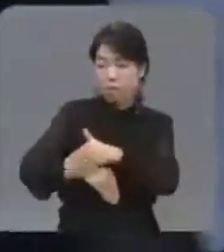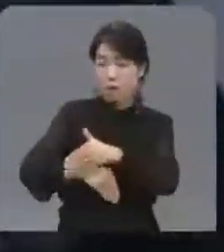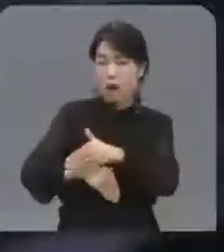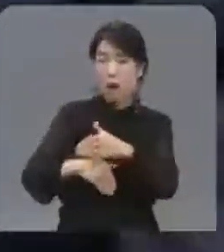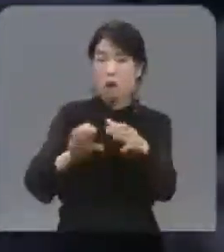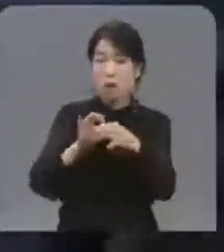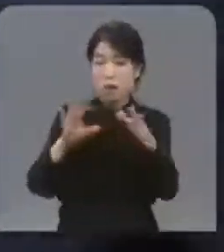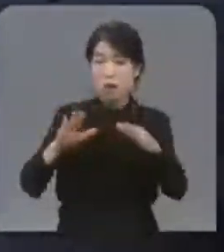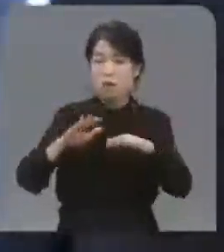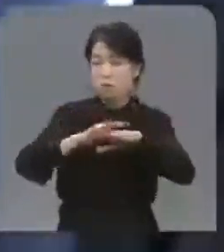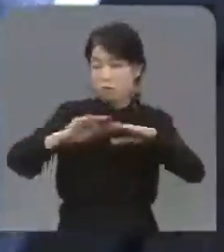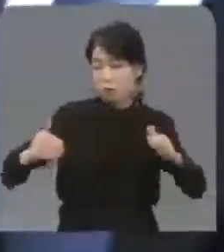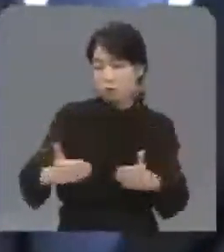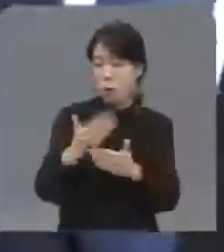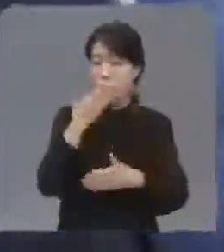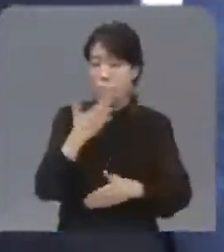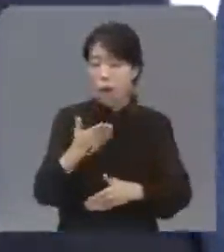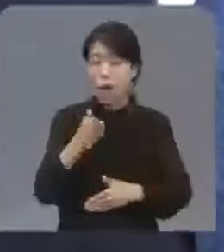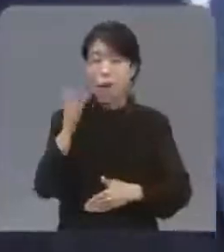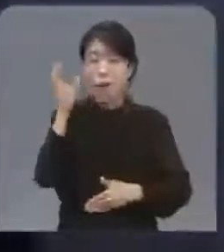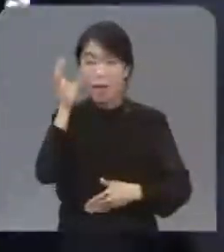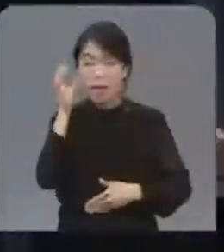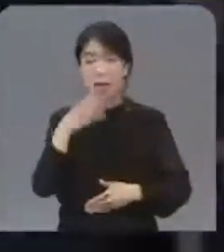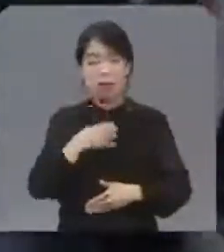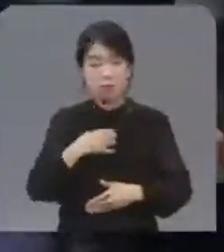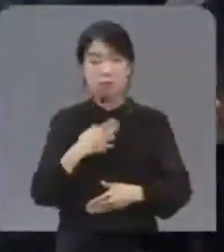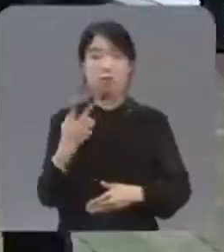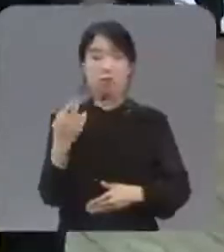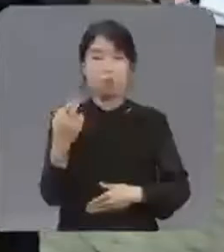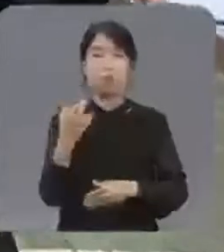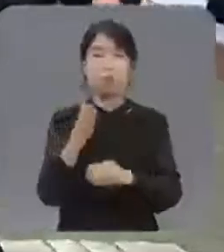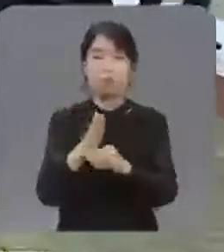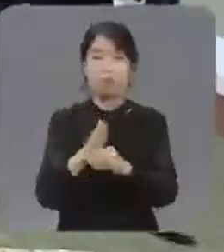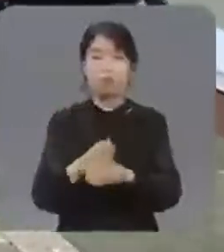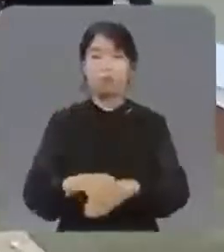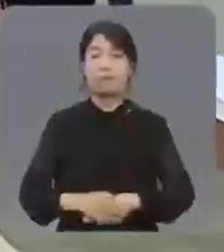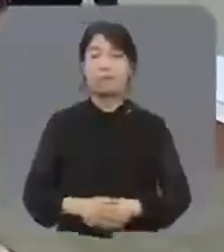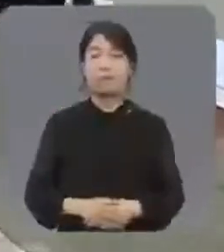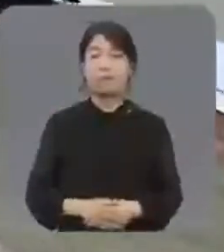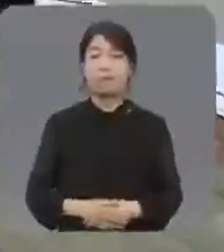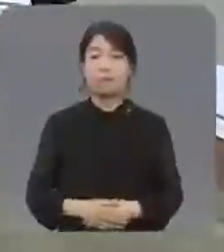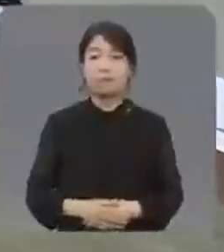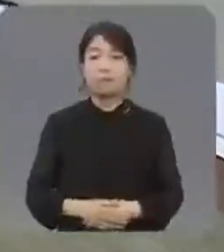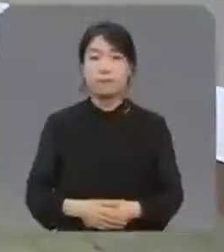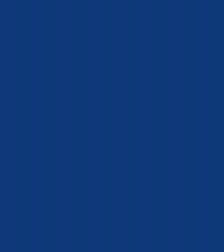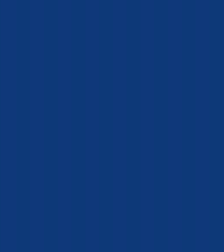이어질 수 있을지 기대와 우려가 교차하고 있습니다. KBS 뉴스 최진입니다.